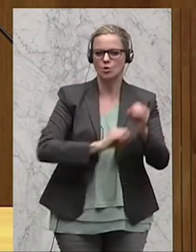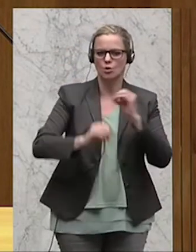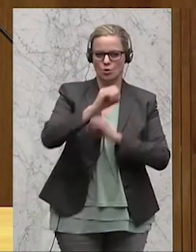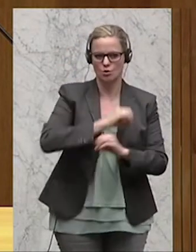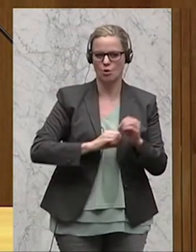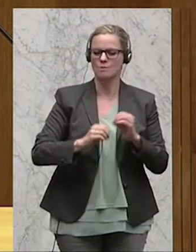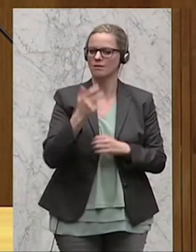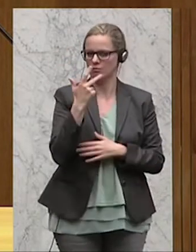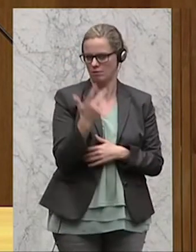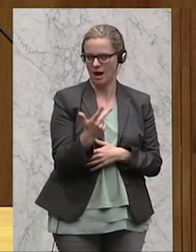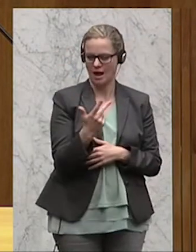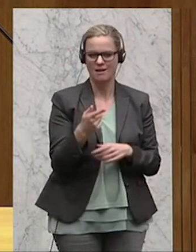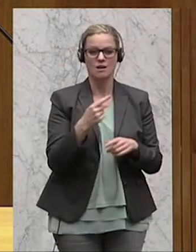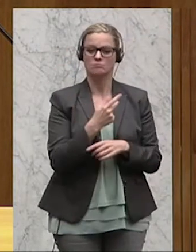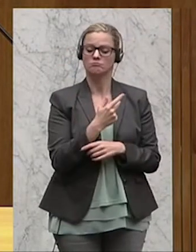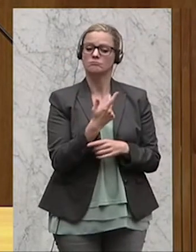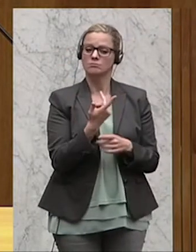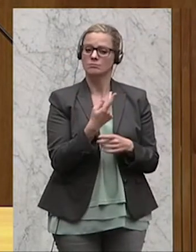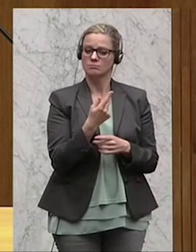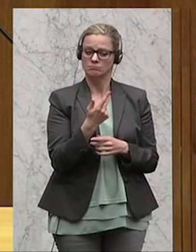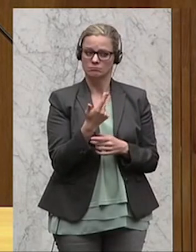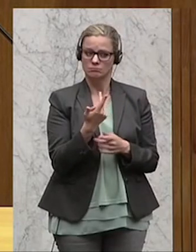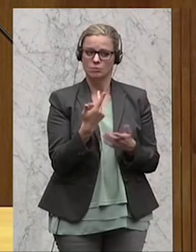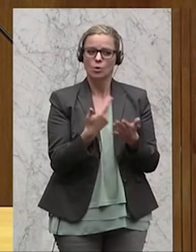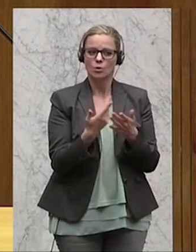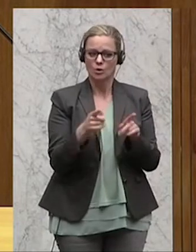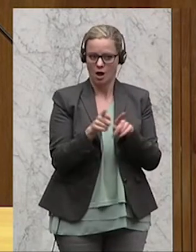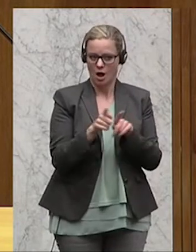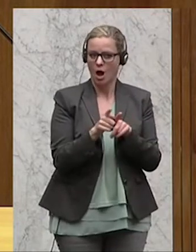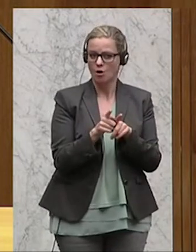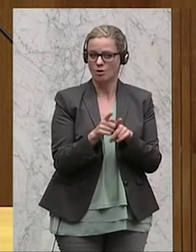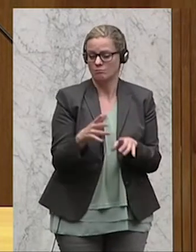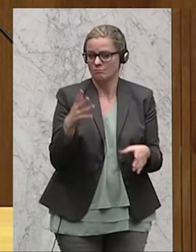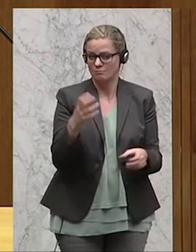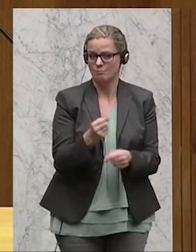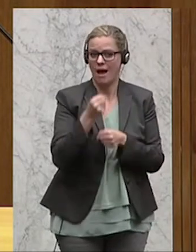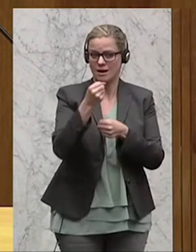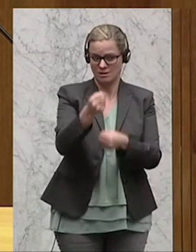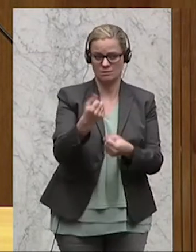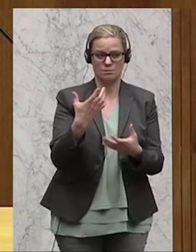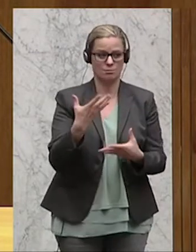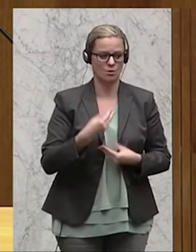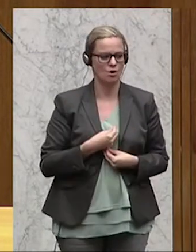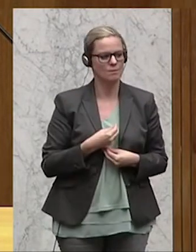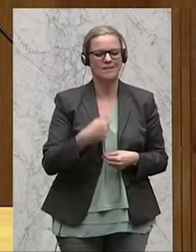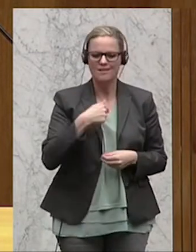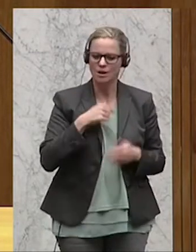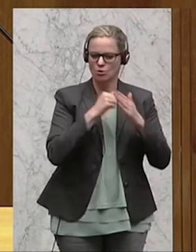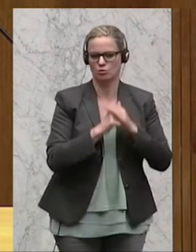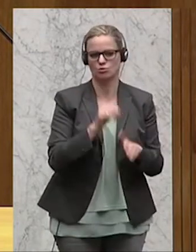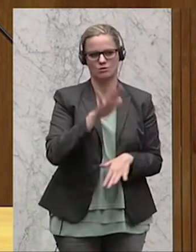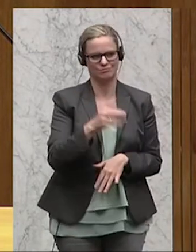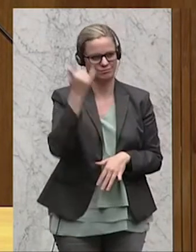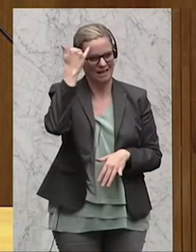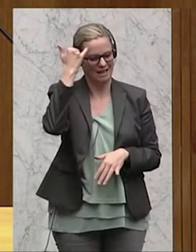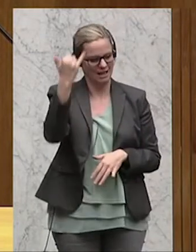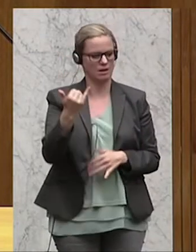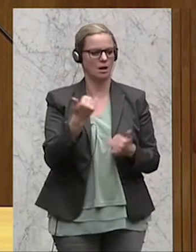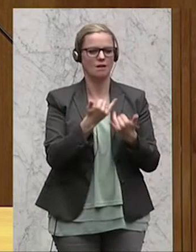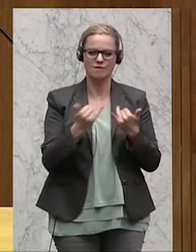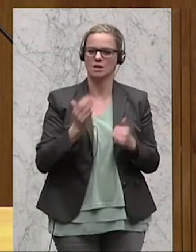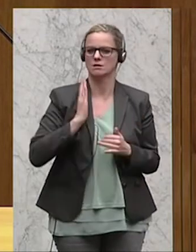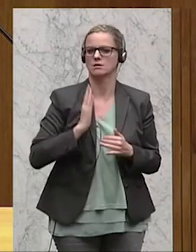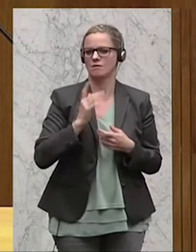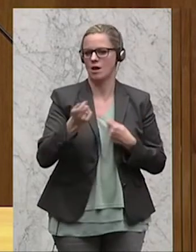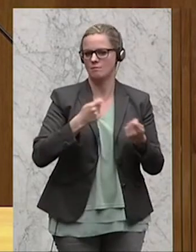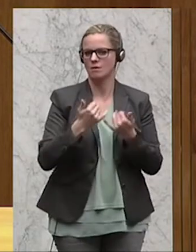und Dennis Thames Berger. Die haben das kreiert und haben dafür auch einen Preis eingefahren. Ich unterstütze diese Idee der zivilisierten Märkte.